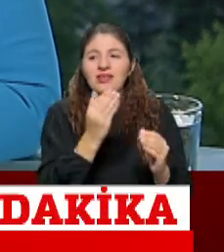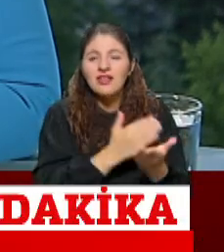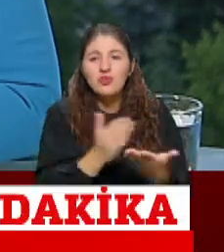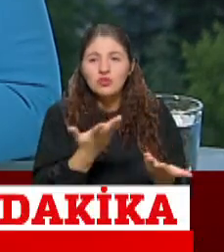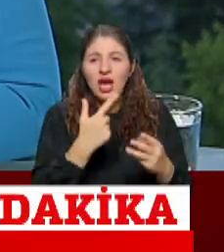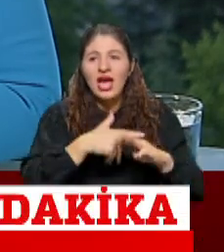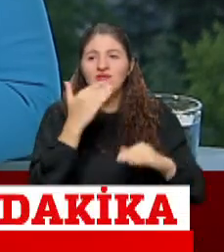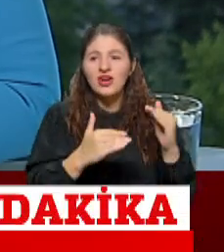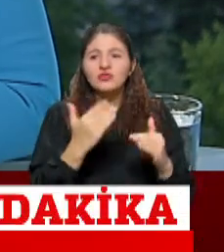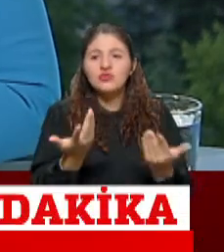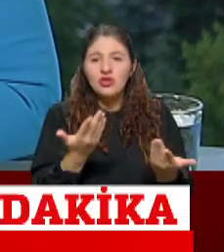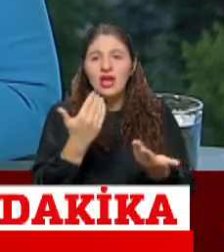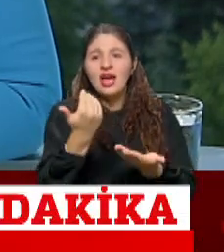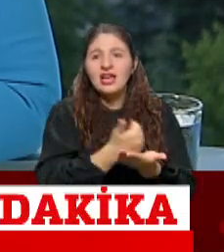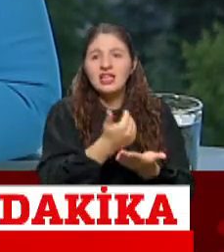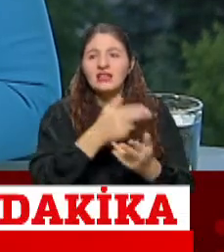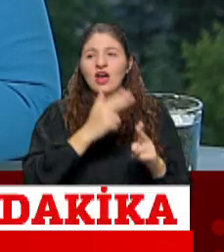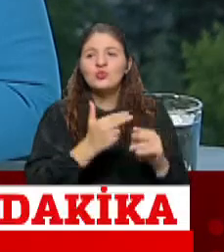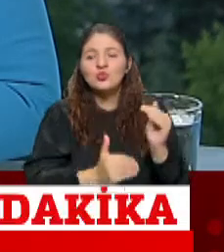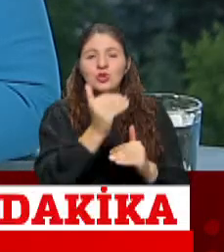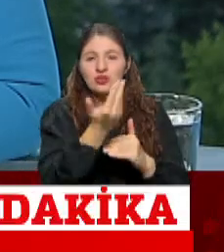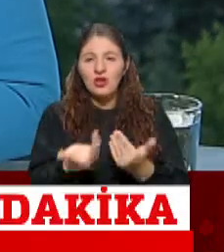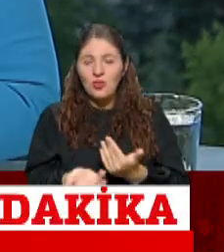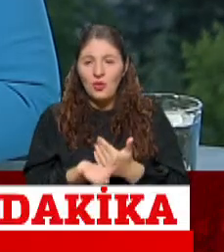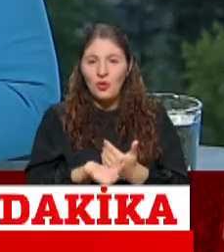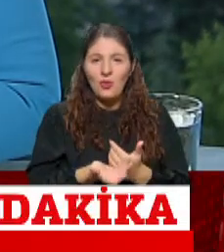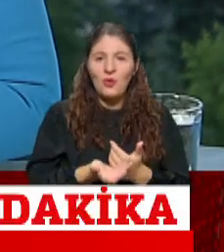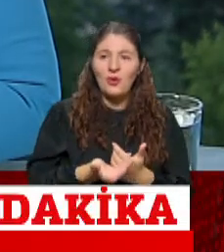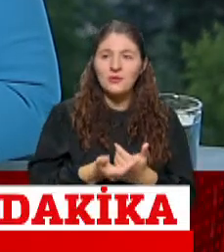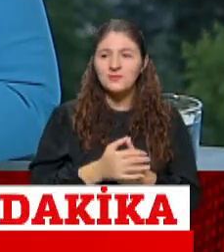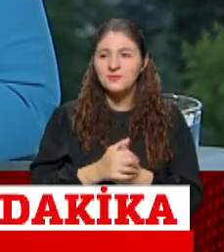ediyor. Çünkü enflasyon onların daha doğrusu, gelirlerinden daha hızlı yükseliyor.